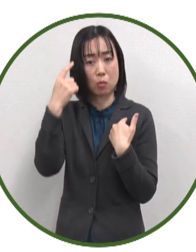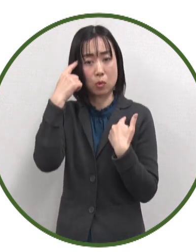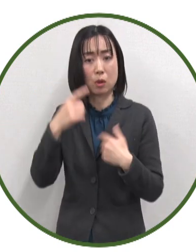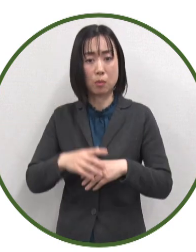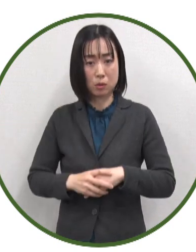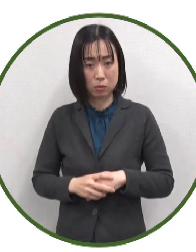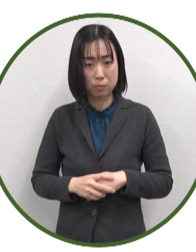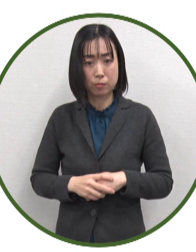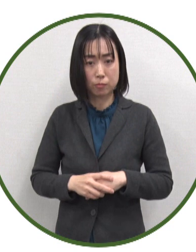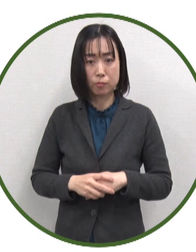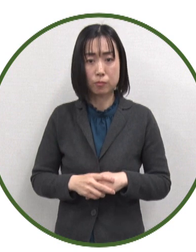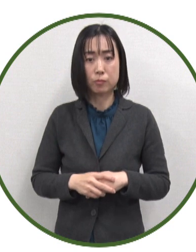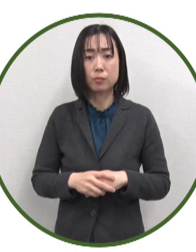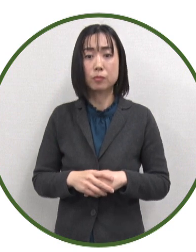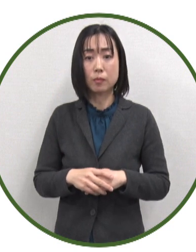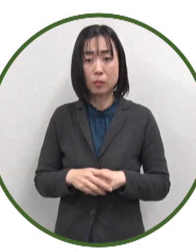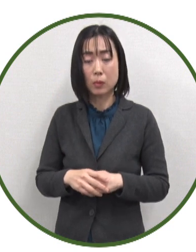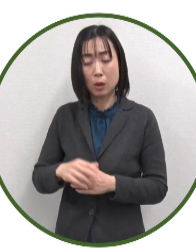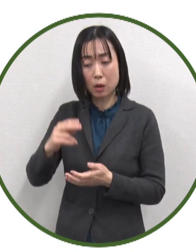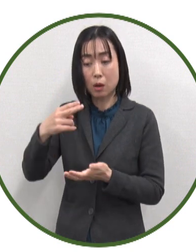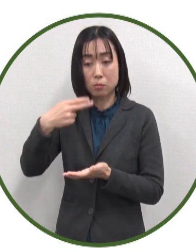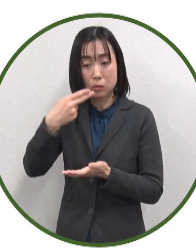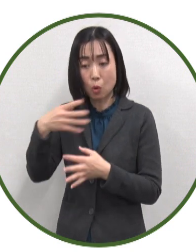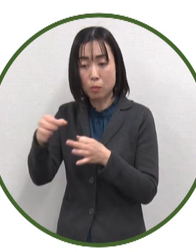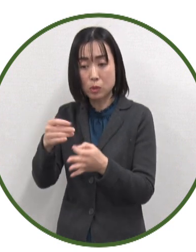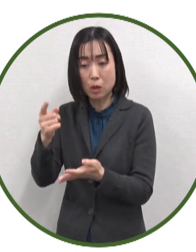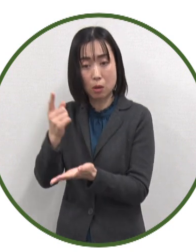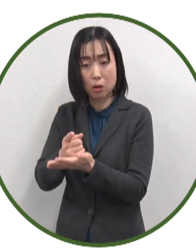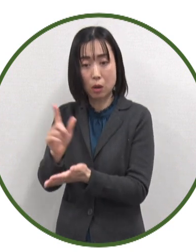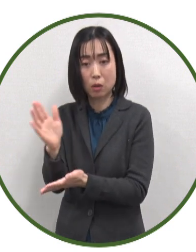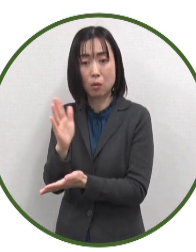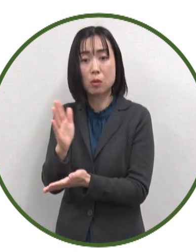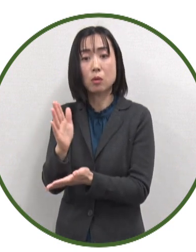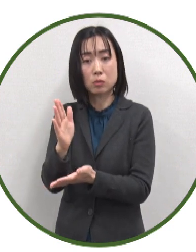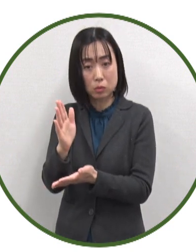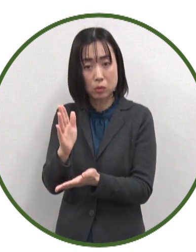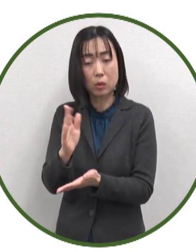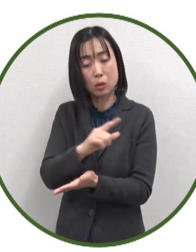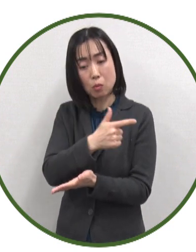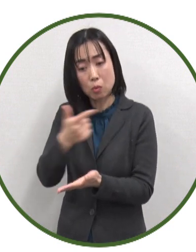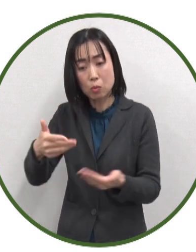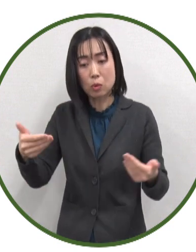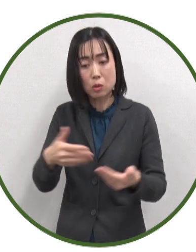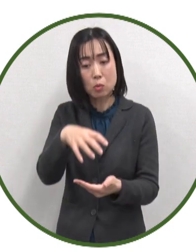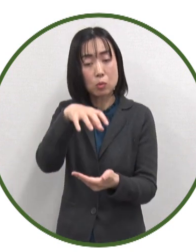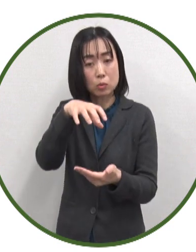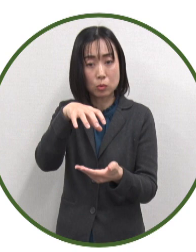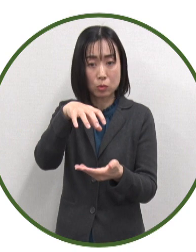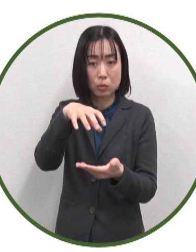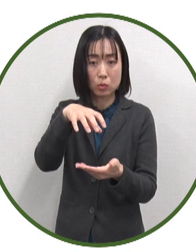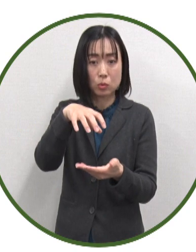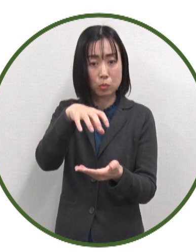幅広い業種への制限がですね、まあ、必要なんではないかというふうに考えています。